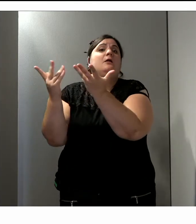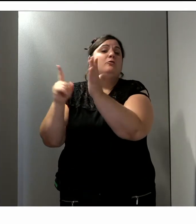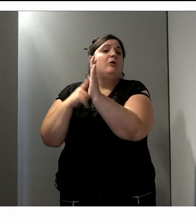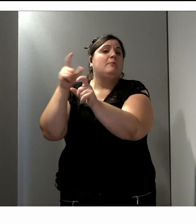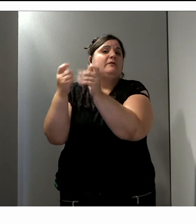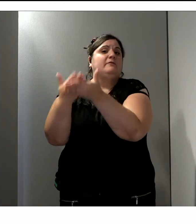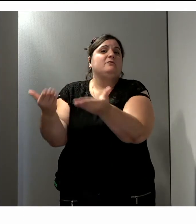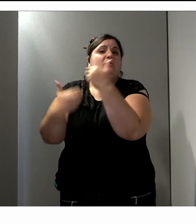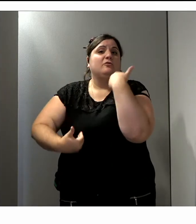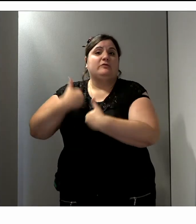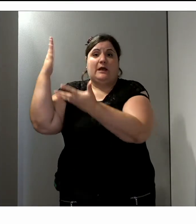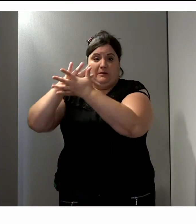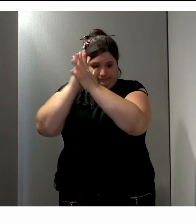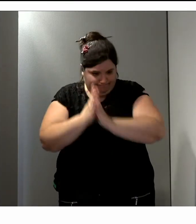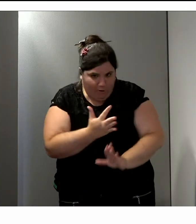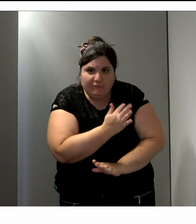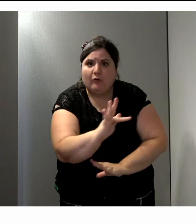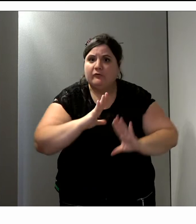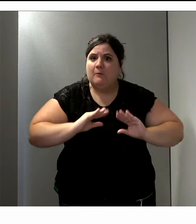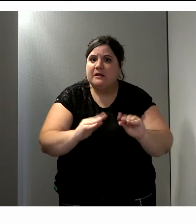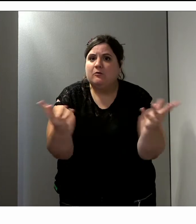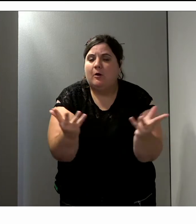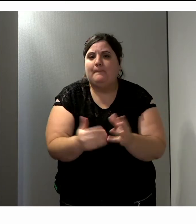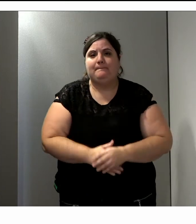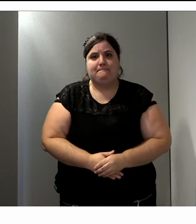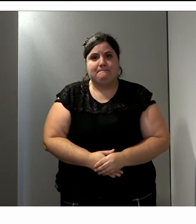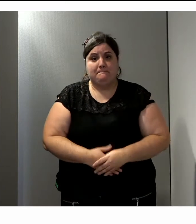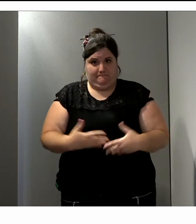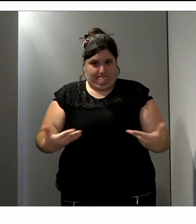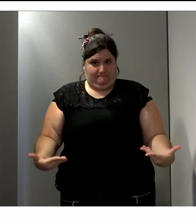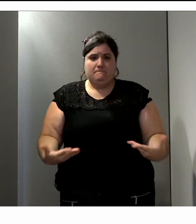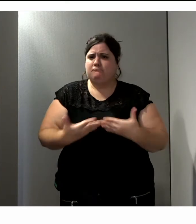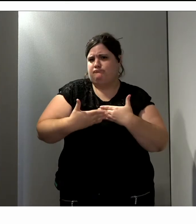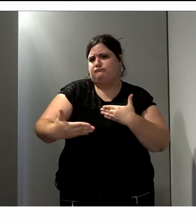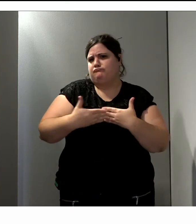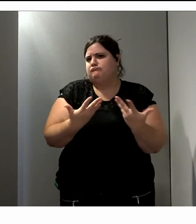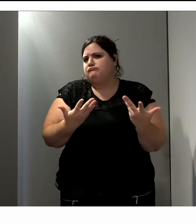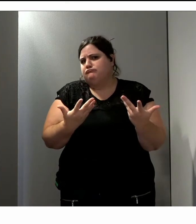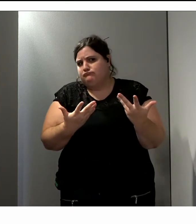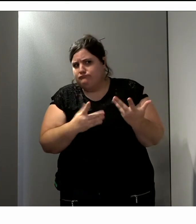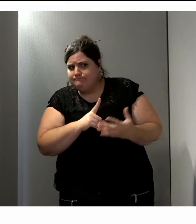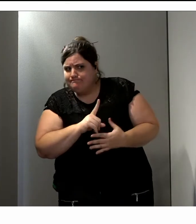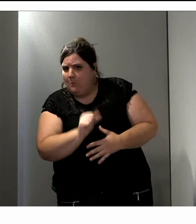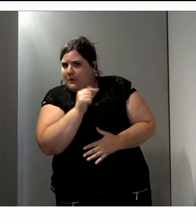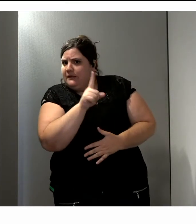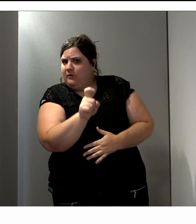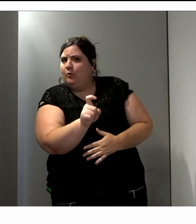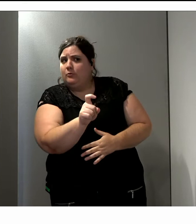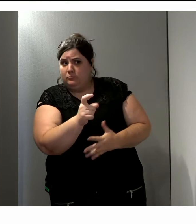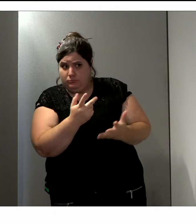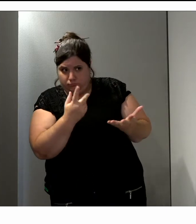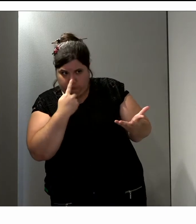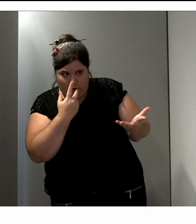Donc on a une vingtaine de minutes ensemble, et ma première question, c'est en 3 mots, quel est